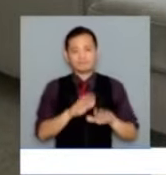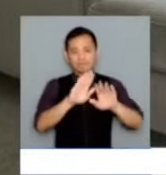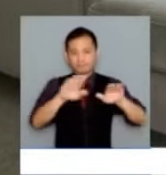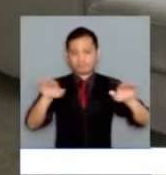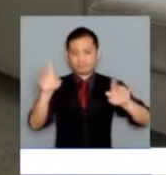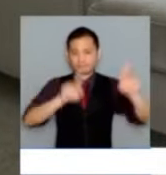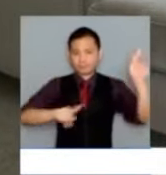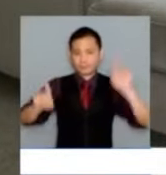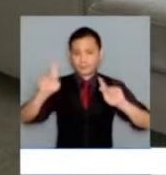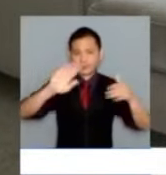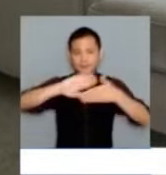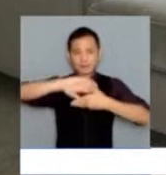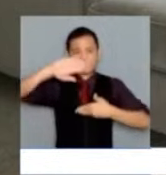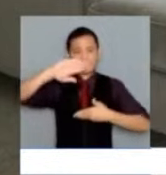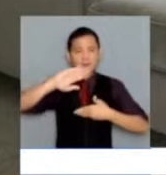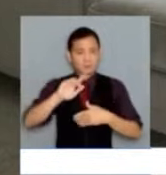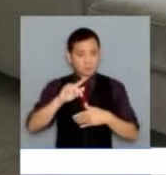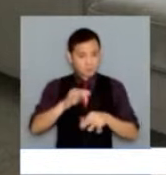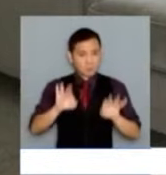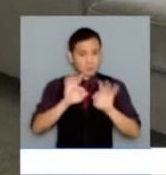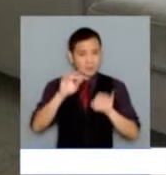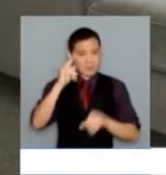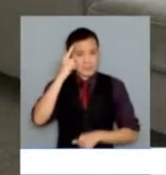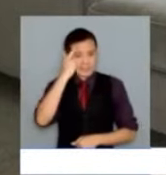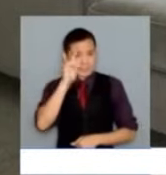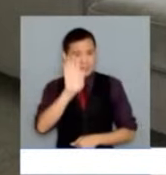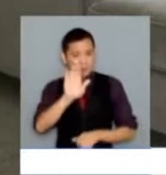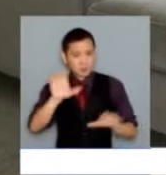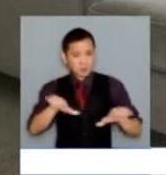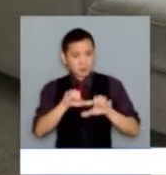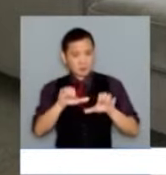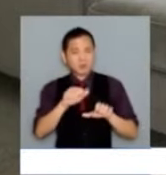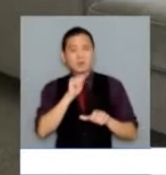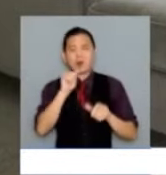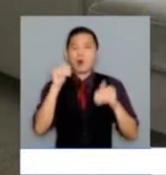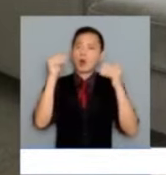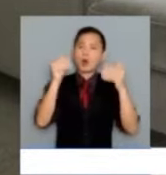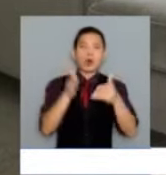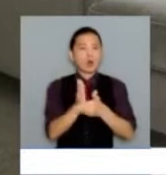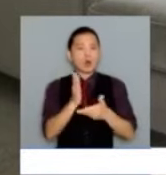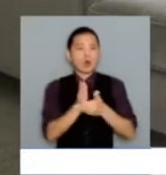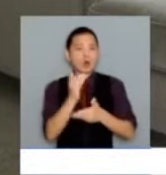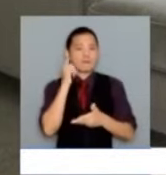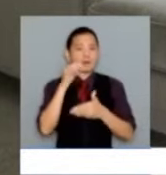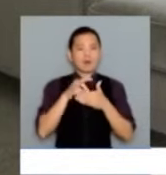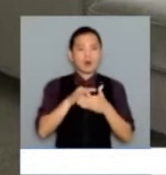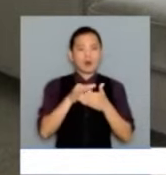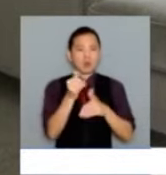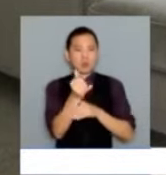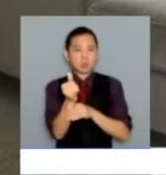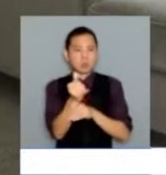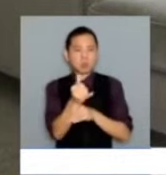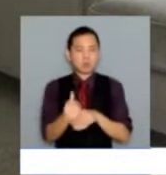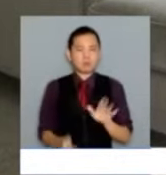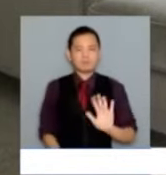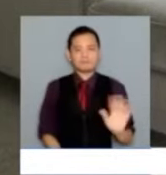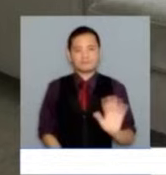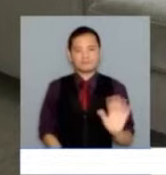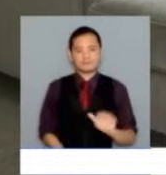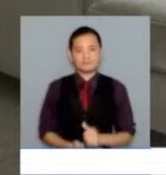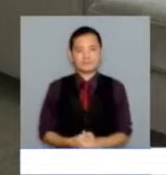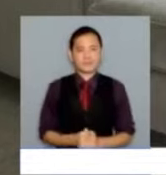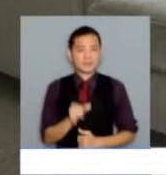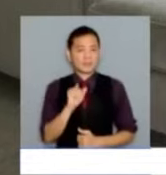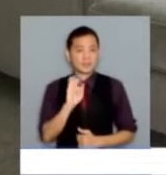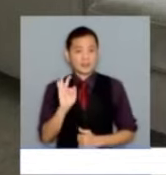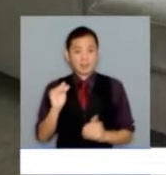ang ginagawa at hindi lang basta-basta para lang may ma-content, di ba? Baka kasi imbis na rise to fame,